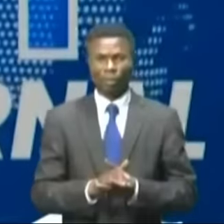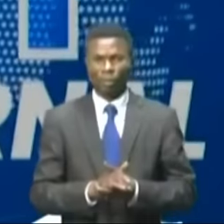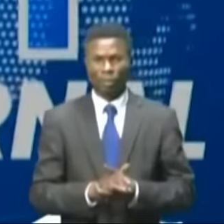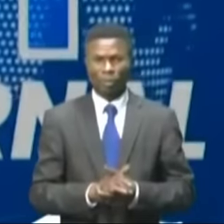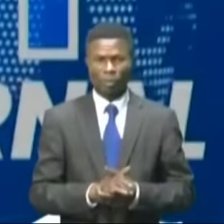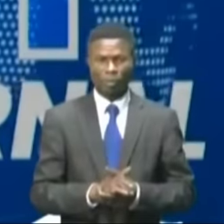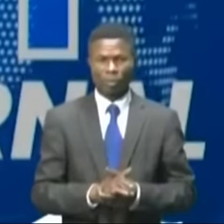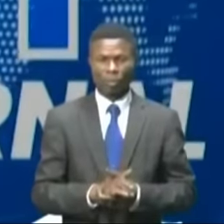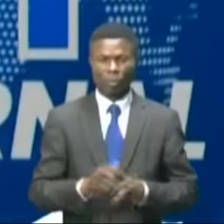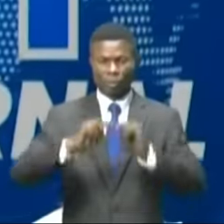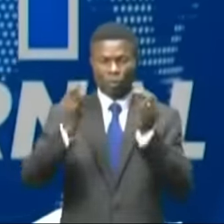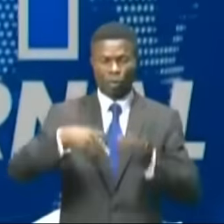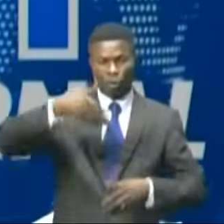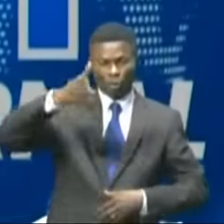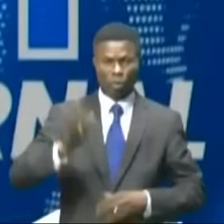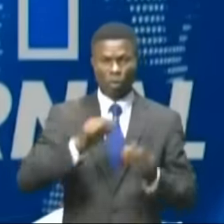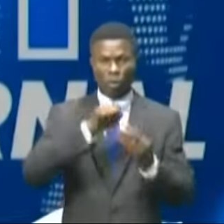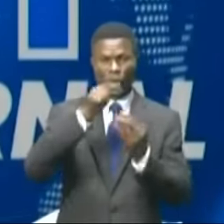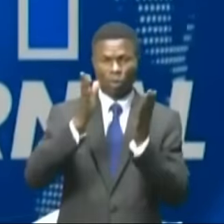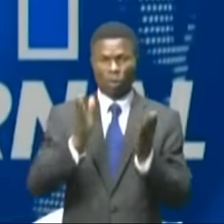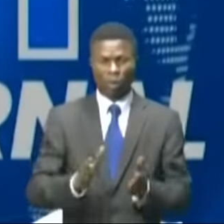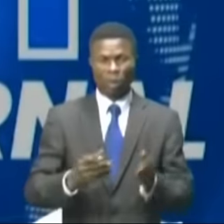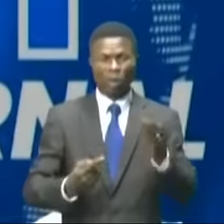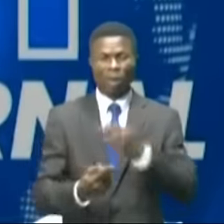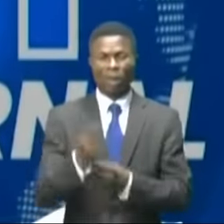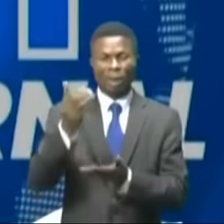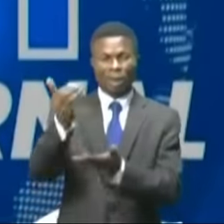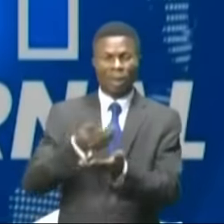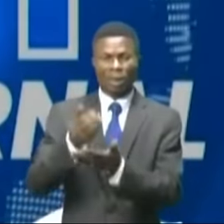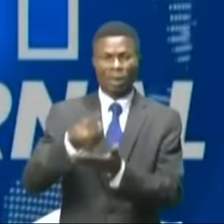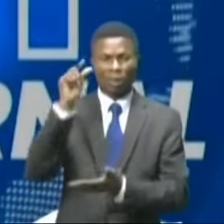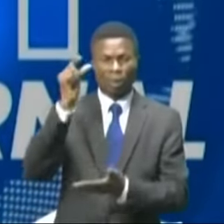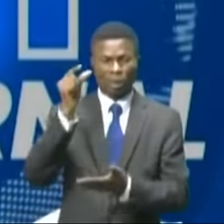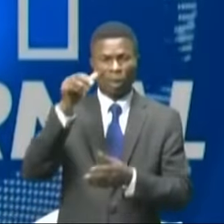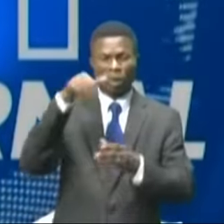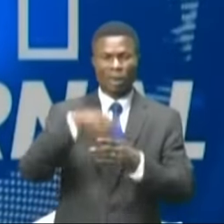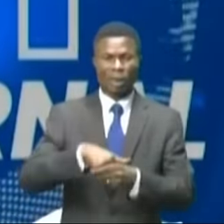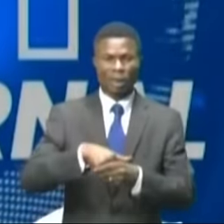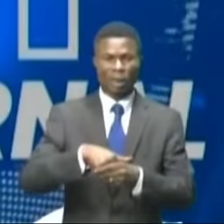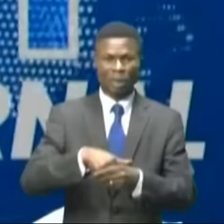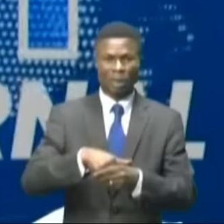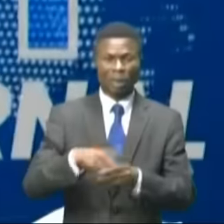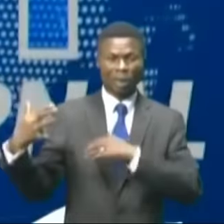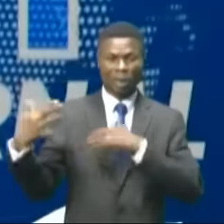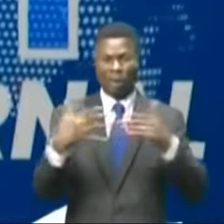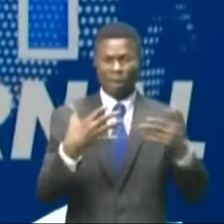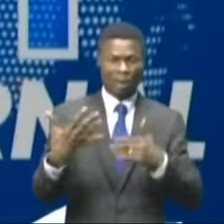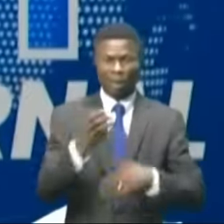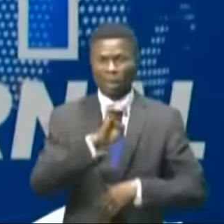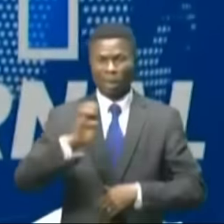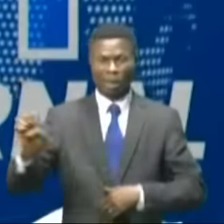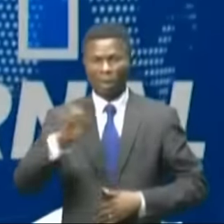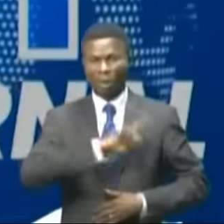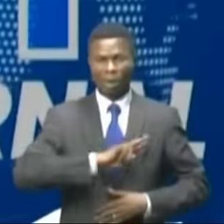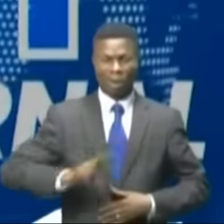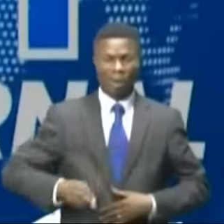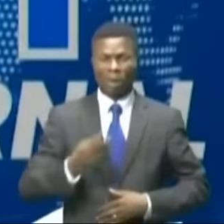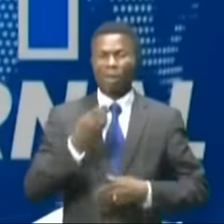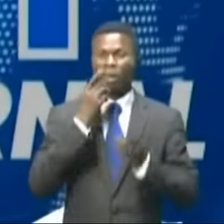Un panel d'experts condamne et dénonce l'exploitation de minerais de la RDC au travers cette guerre qui sévit dans l'Est. C'est la